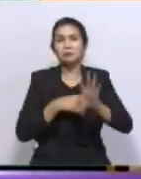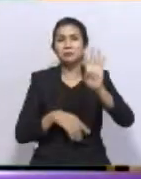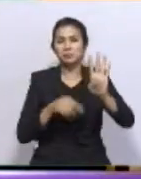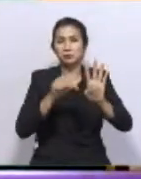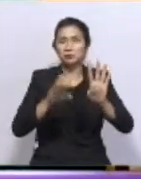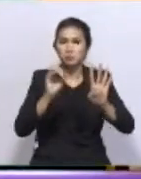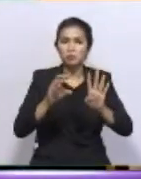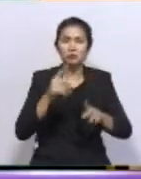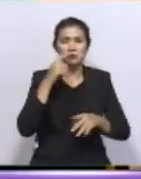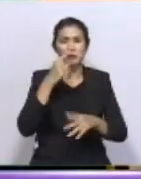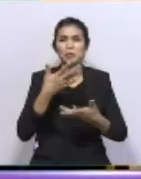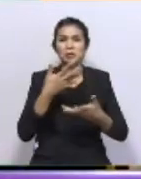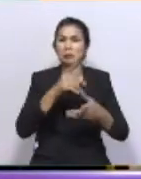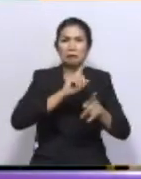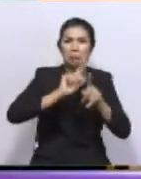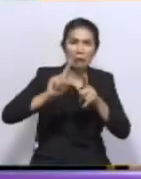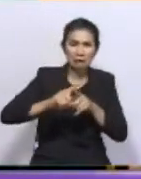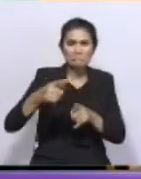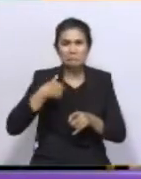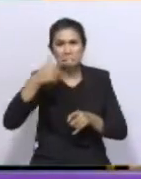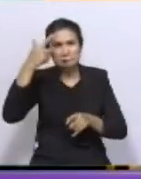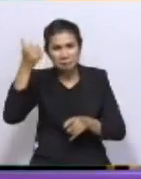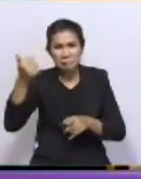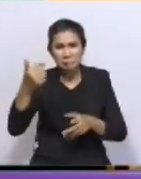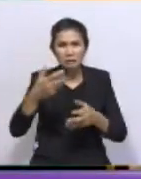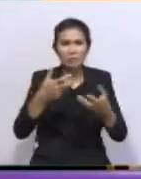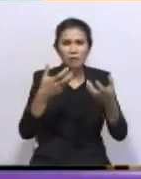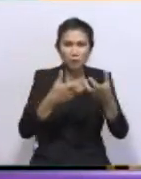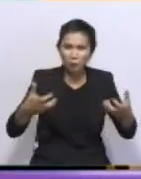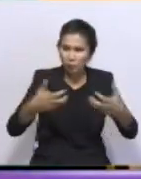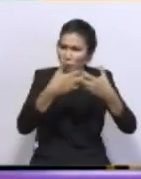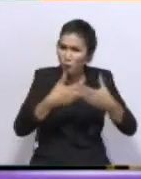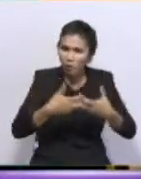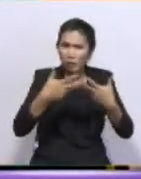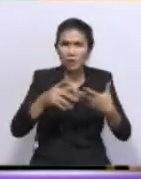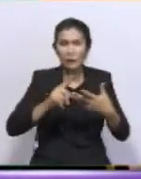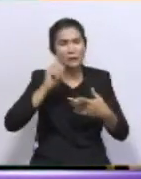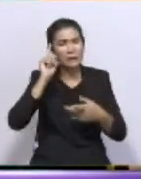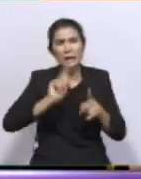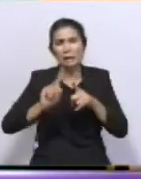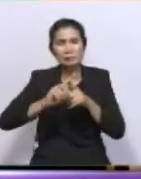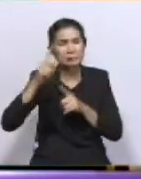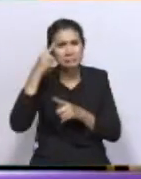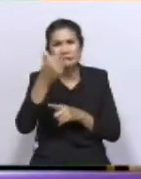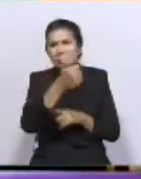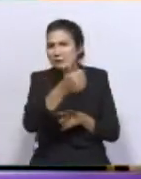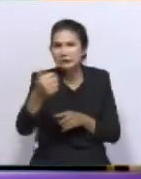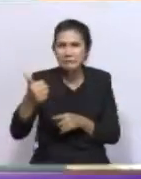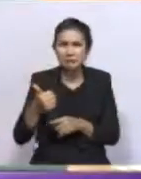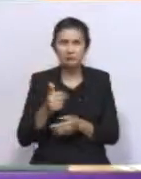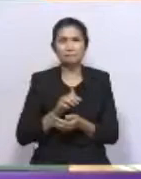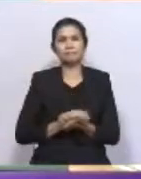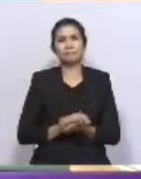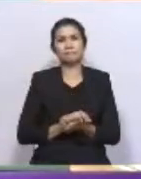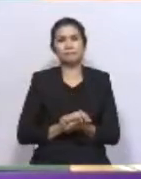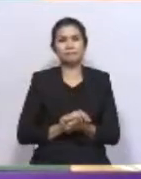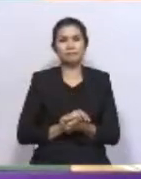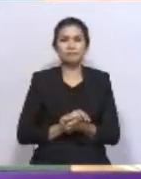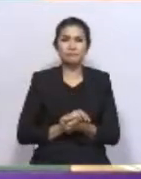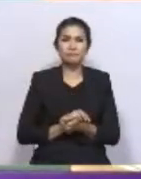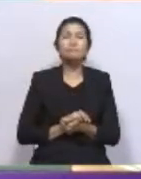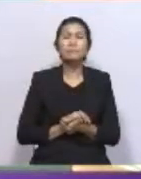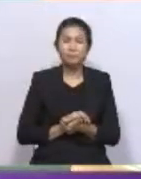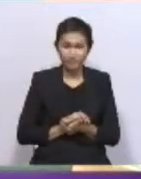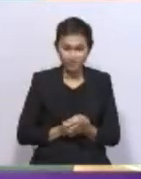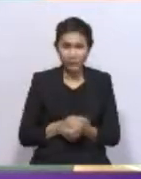เกษตรอัจฉริยะนะครับอุตสาหกรรมอัจฉริยะบริการอัจฉริยะนะครับเรื่อง ด้